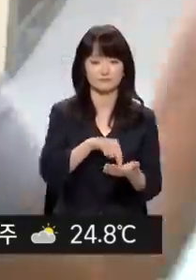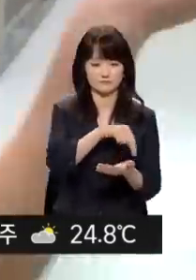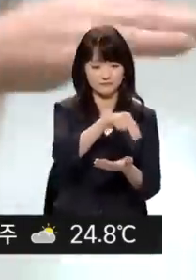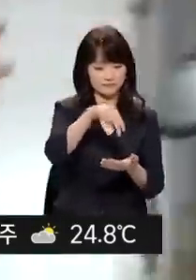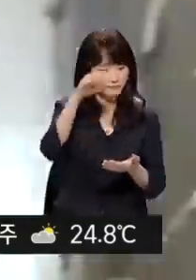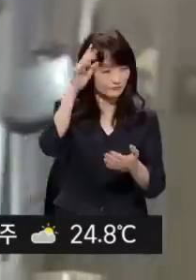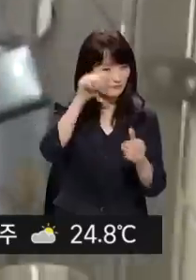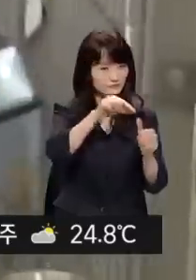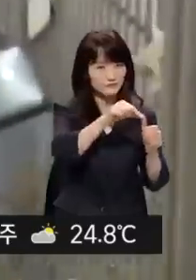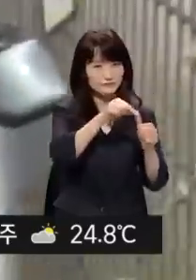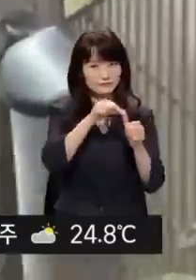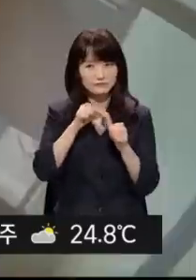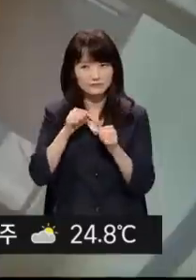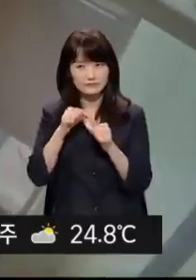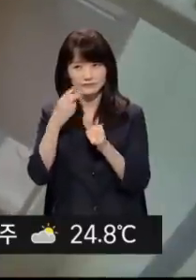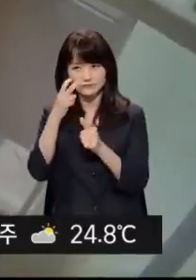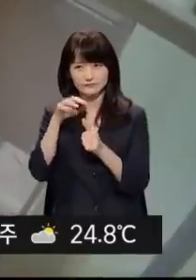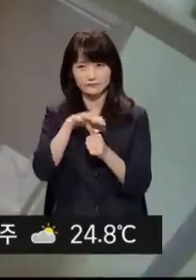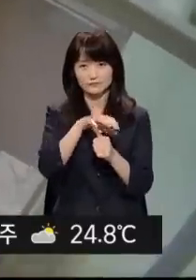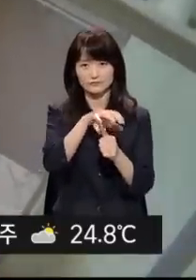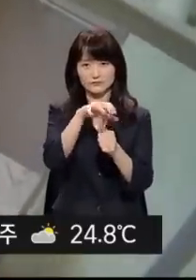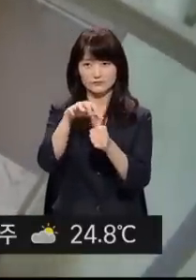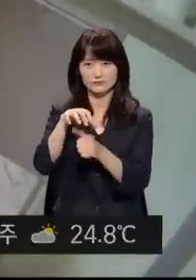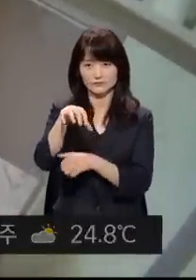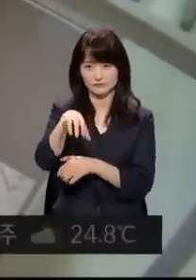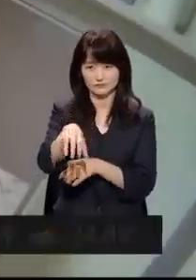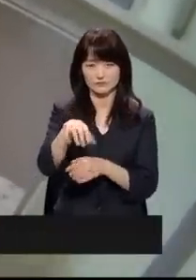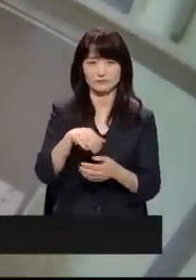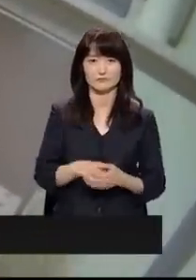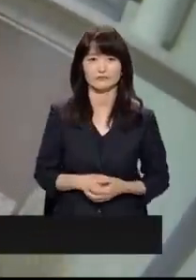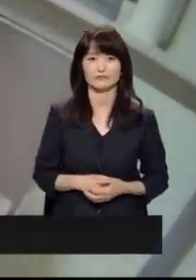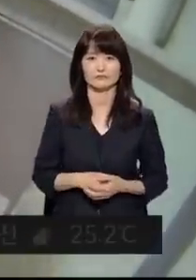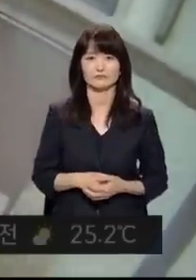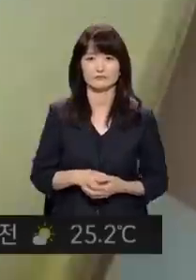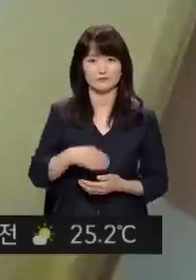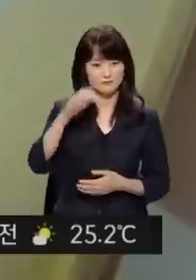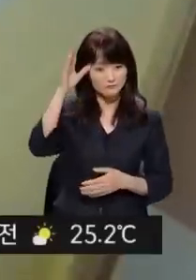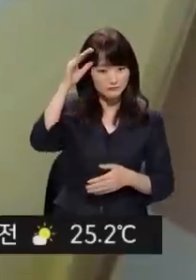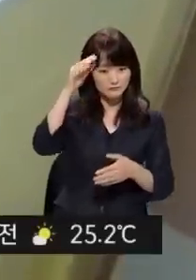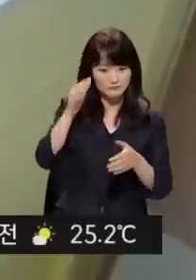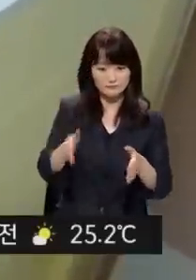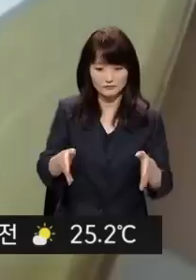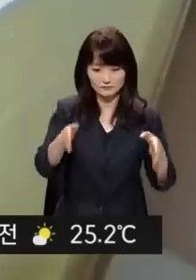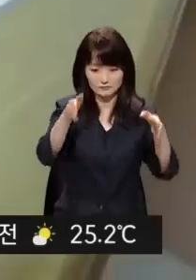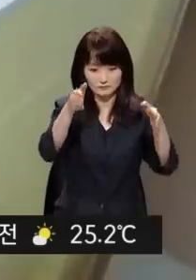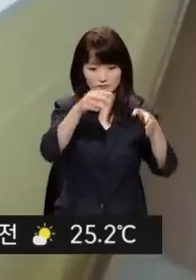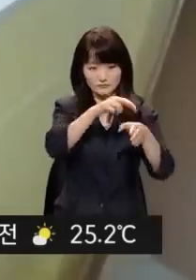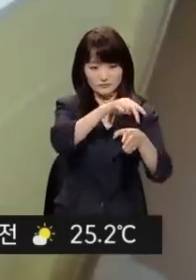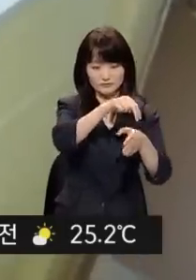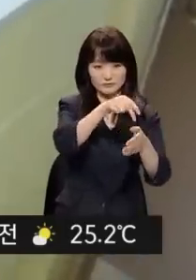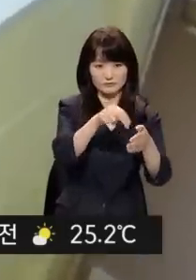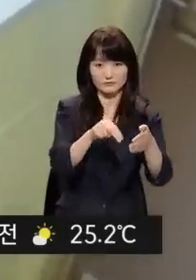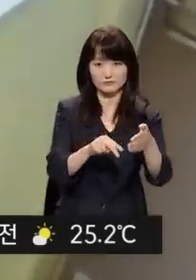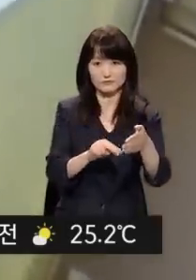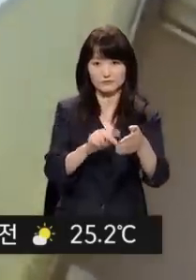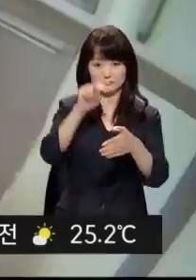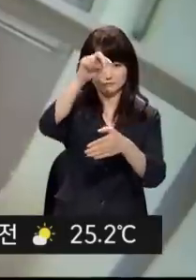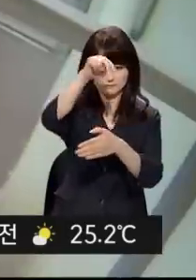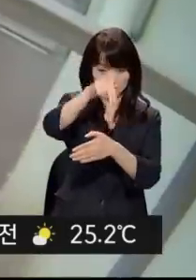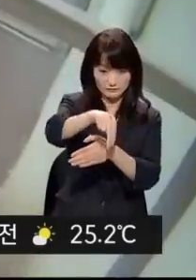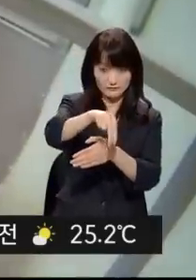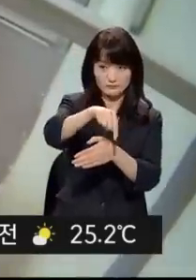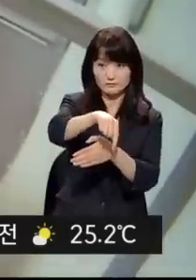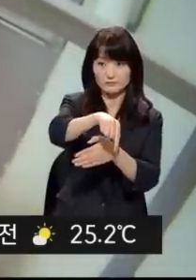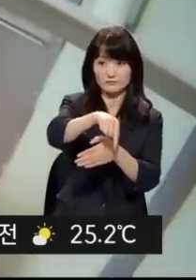보호해주는 동물보호소 견사입니다 그런데 한 견사에서 강아지 한 마리가 저렇게 펄쩍 뛰어오르더니 벽을 타고 옆